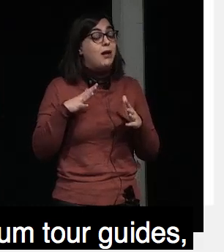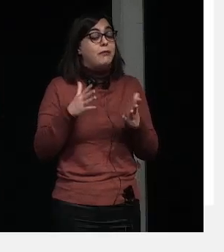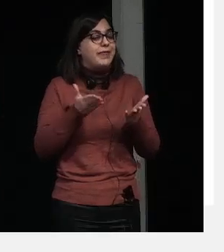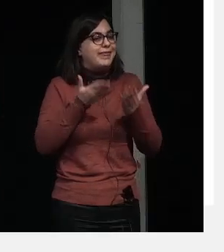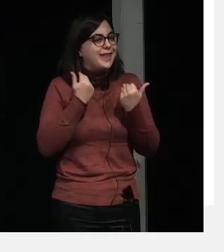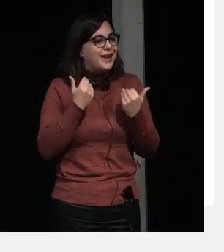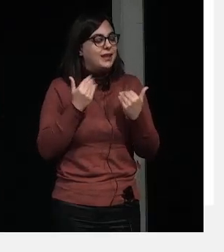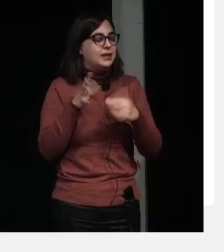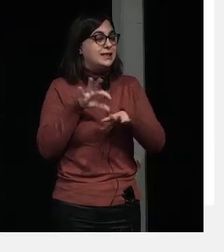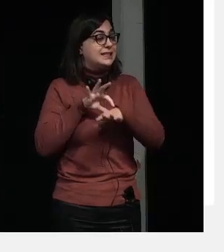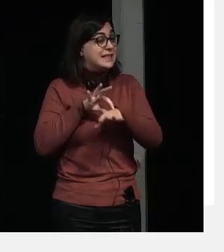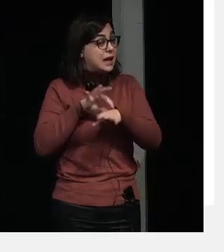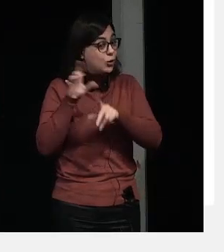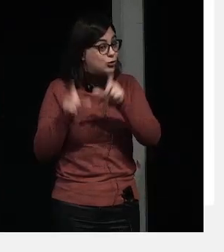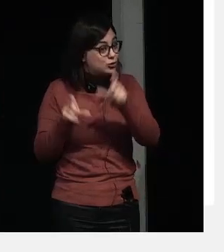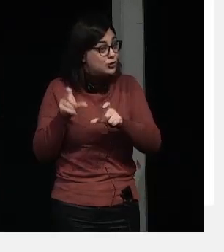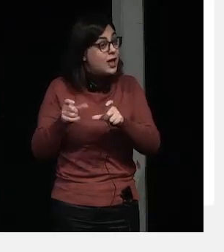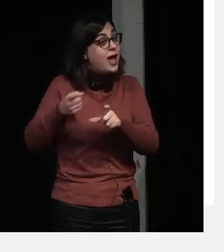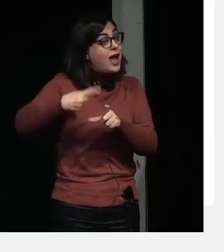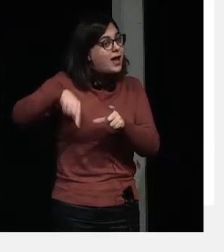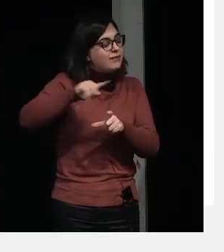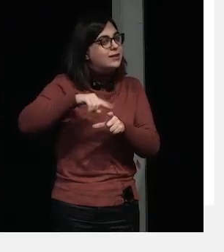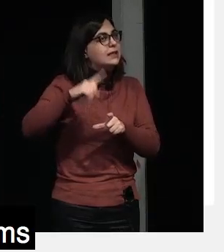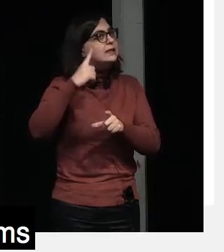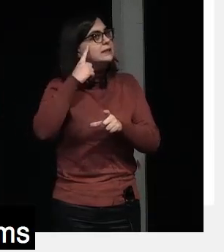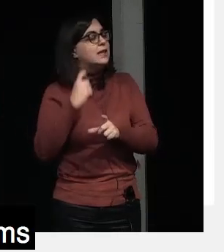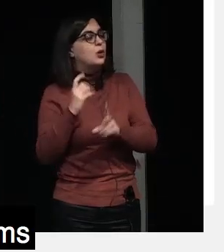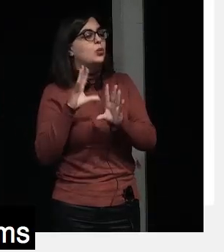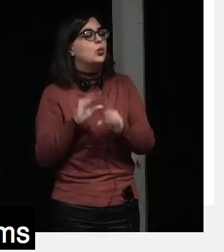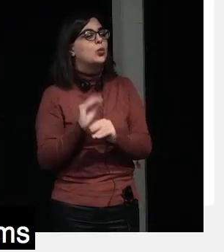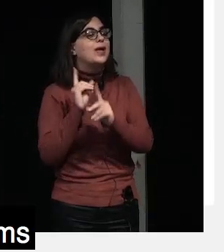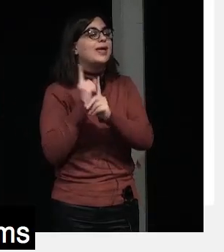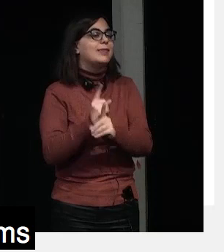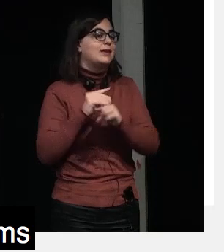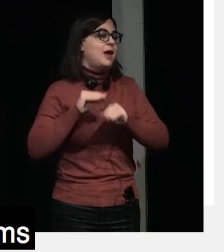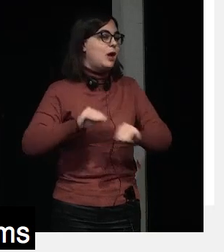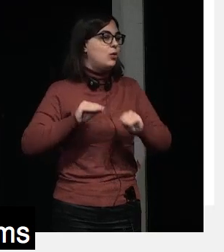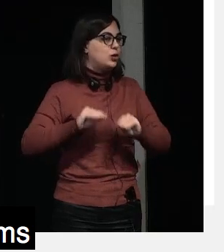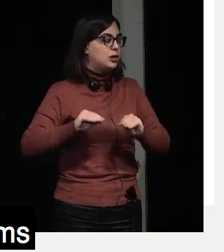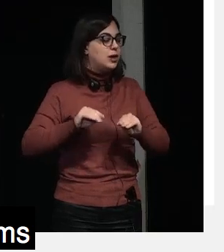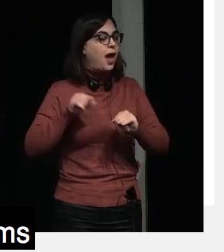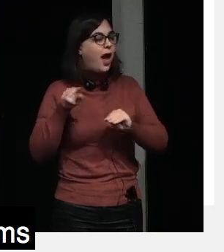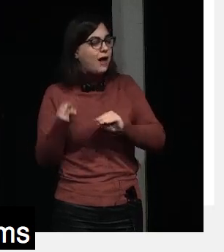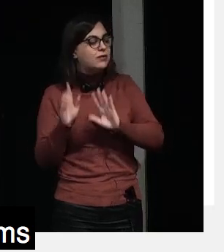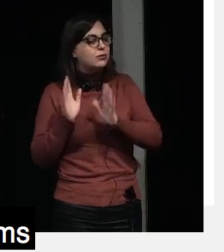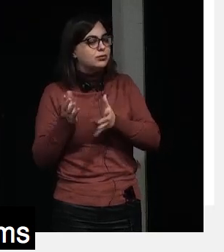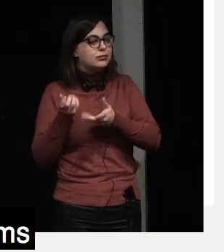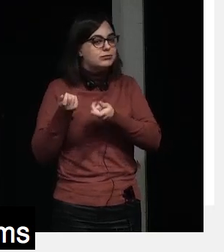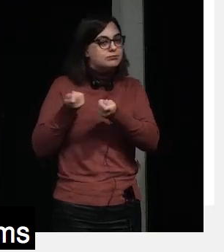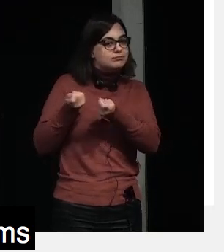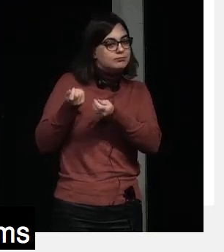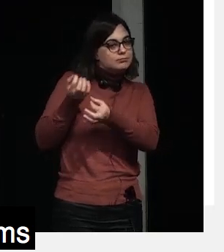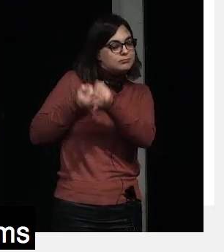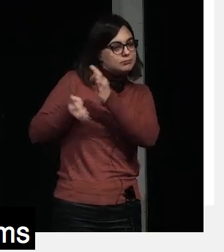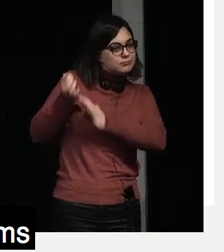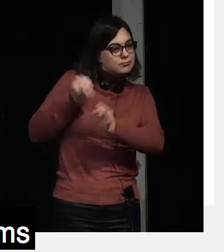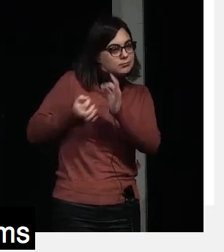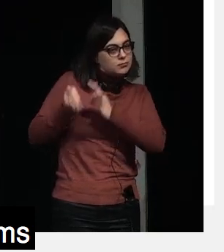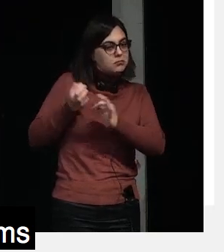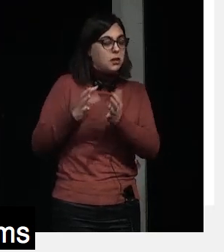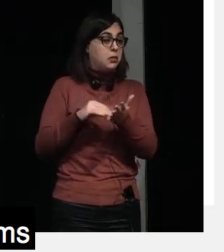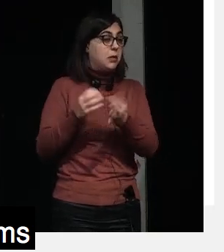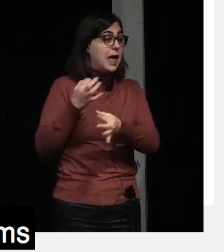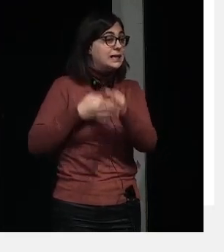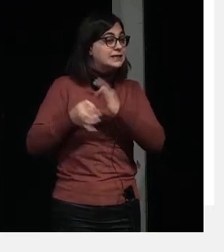ξεναγούς, που να γνωρίζουν από ειδική αγωγή και να μπορούν να με κατατοπίσουν έτσι ώστε να μου εξηγήσουν με απλά